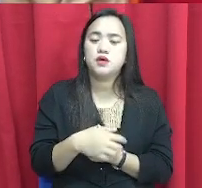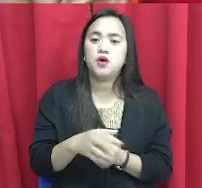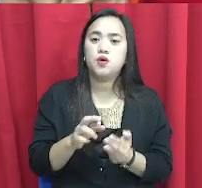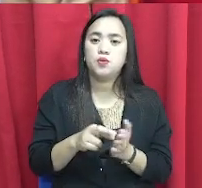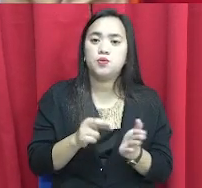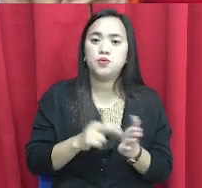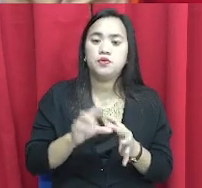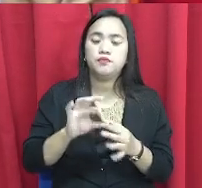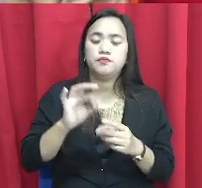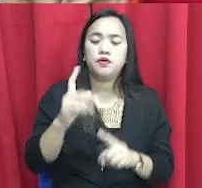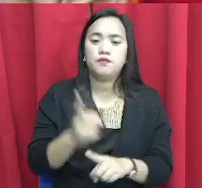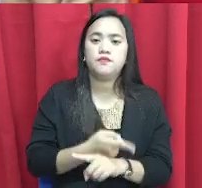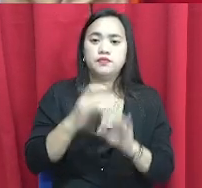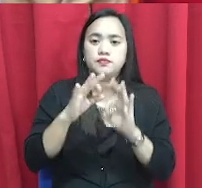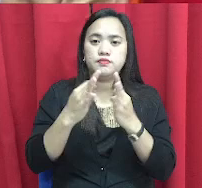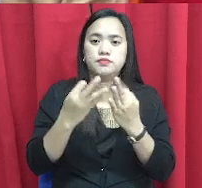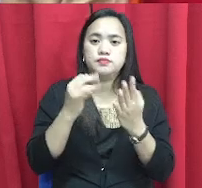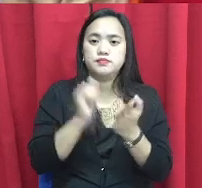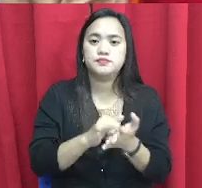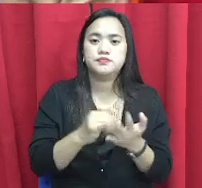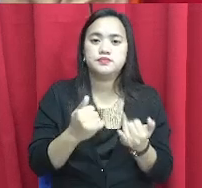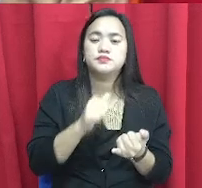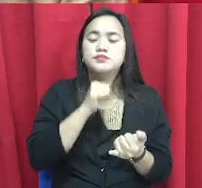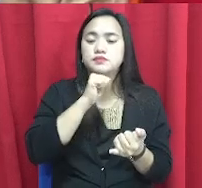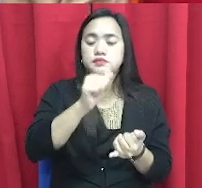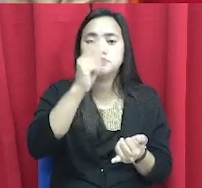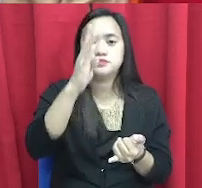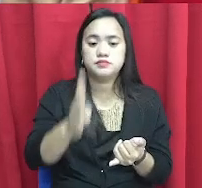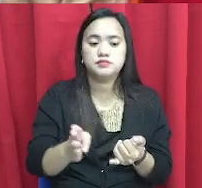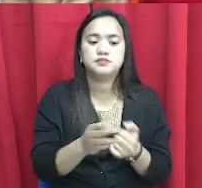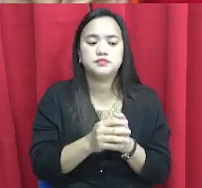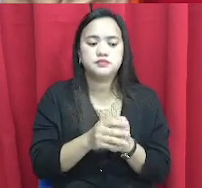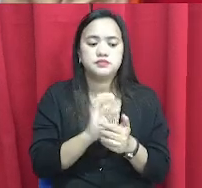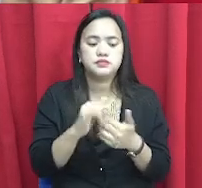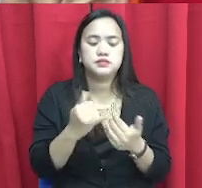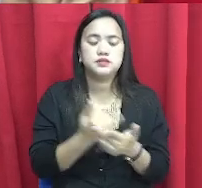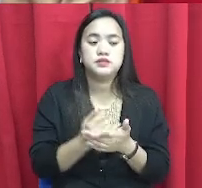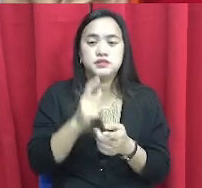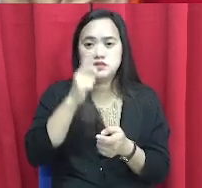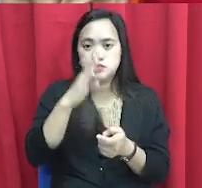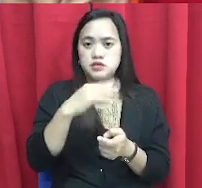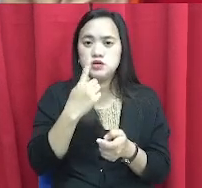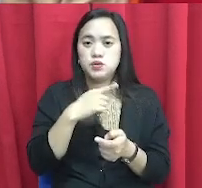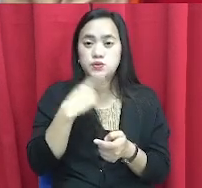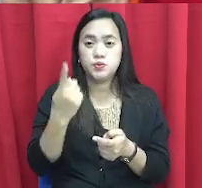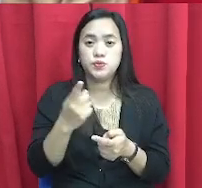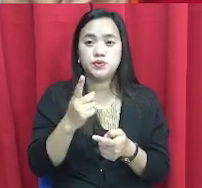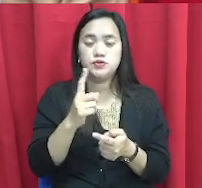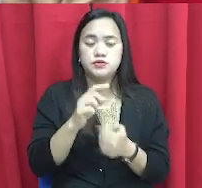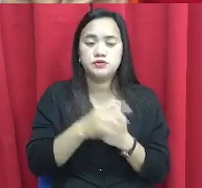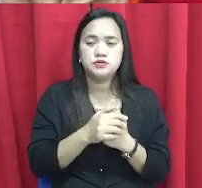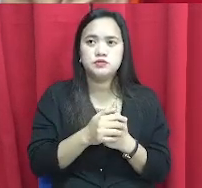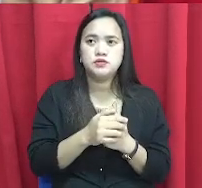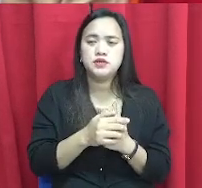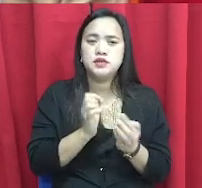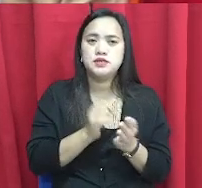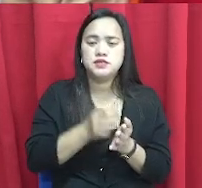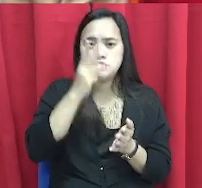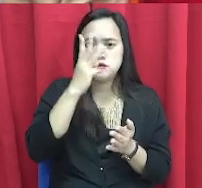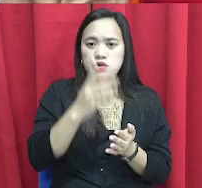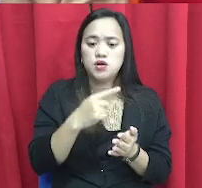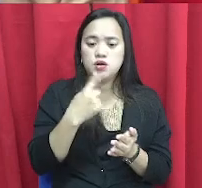ng family which is hindi sinet ng tatay sinet ng Diyos at pinaalam ng Diyos sa family sa pamamagitan ng